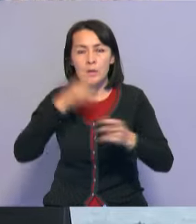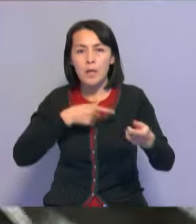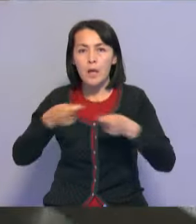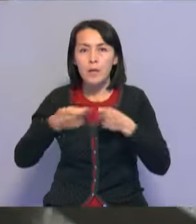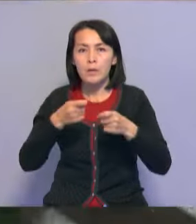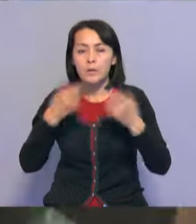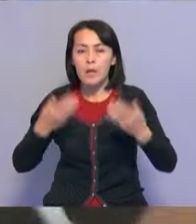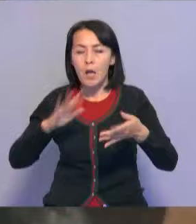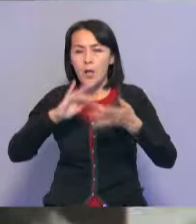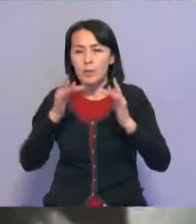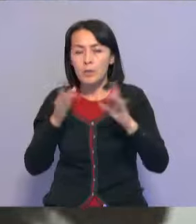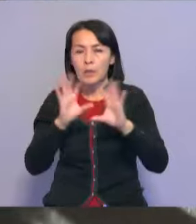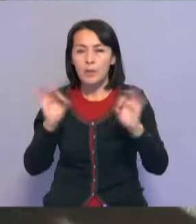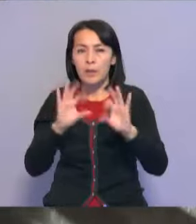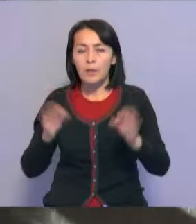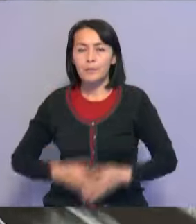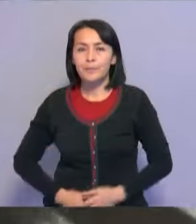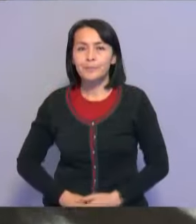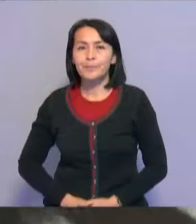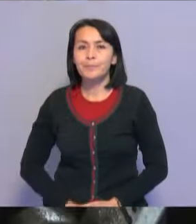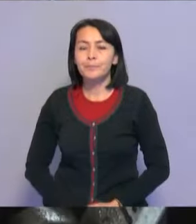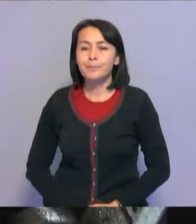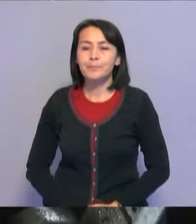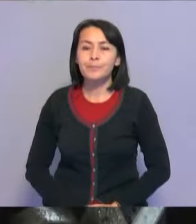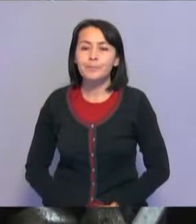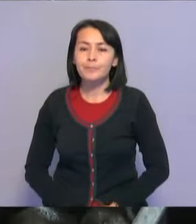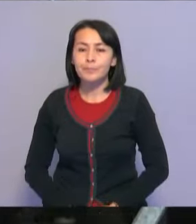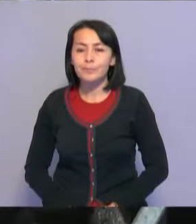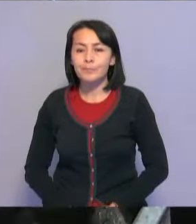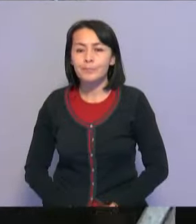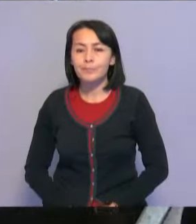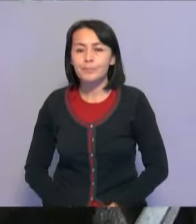әкімдіктер әлеуметтік желіге жариялайды. Лаура Сарман, Амантай Өлбеков, Аманжол Маратұлы, жаңалықтар.